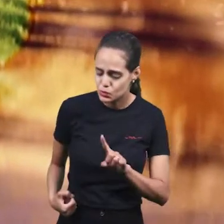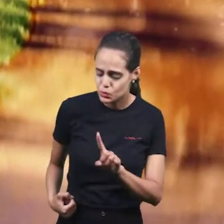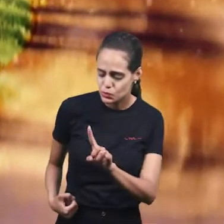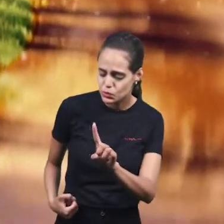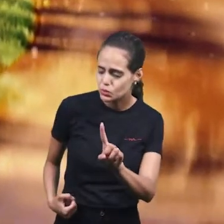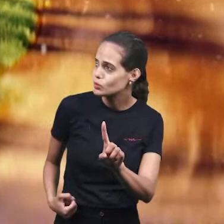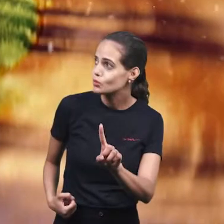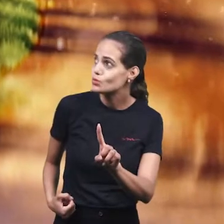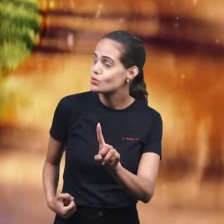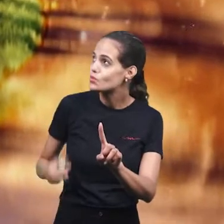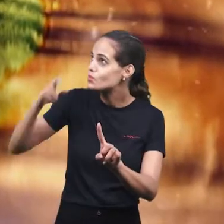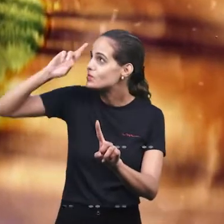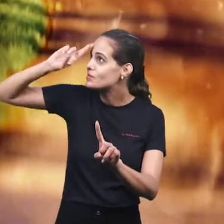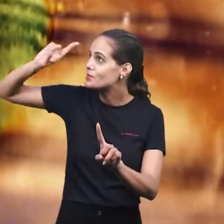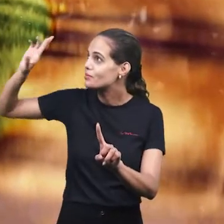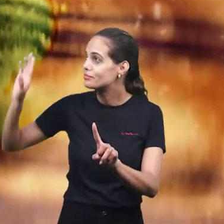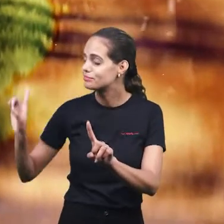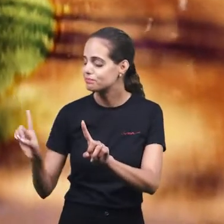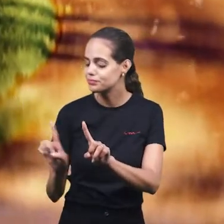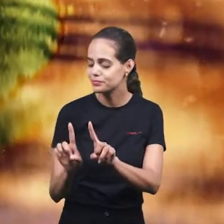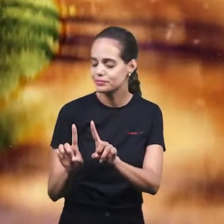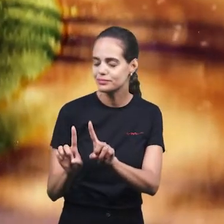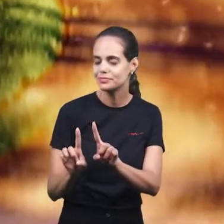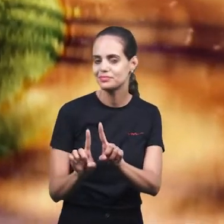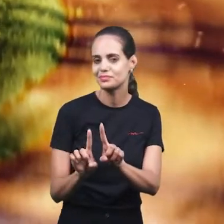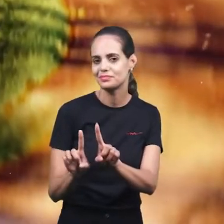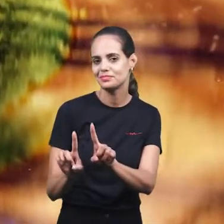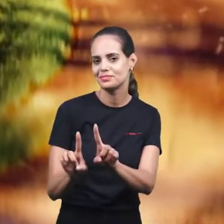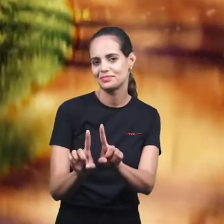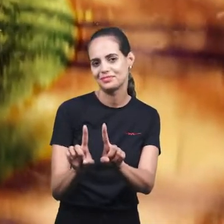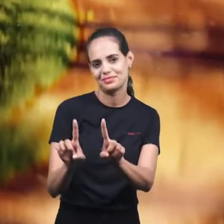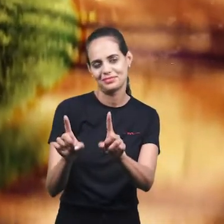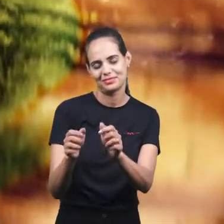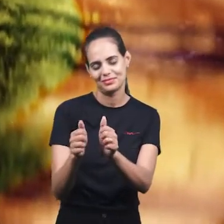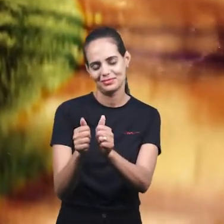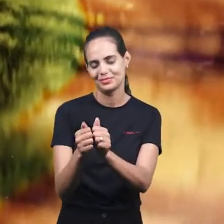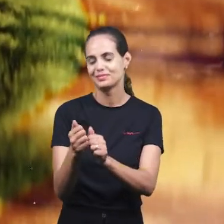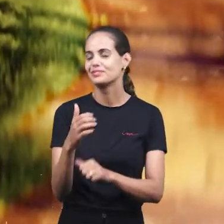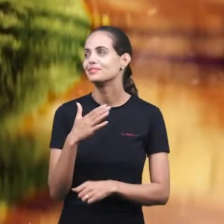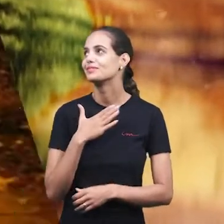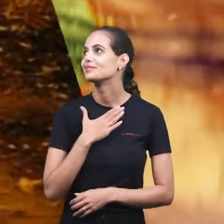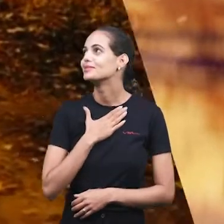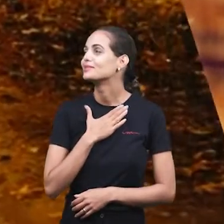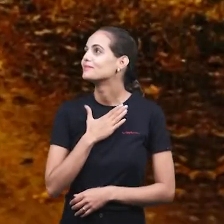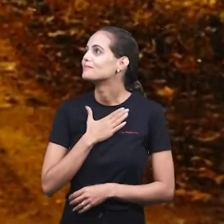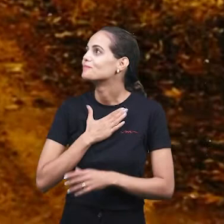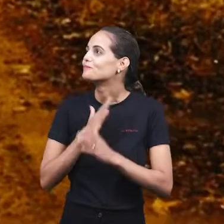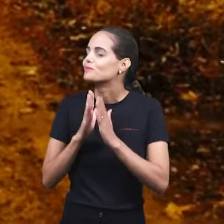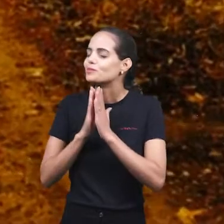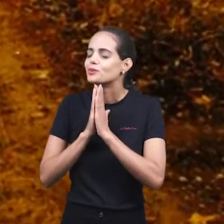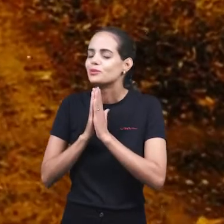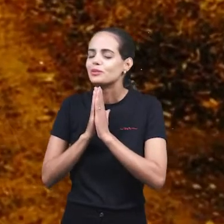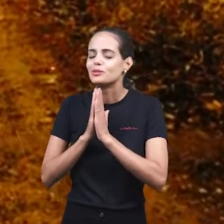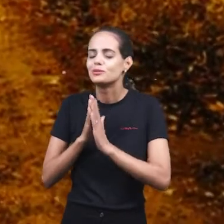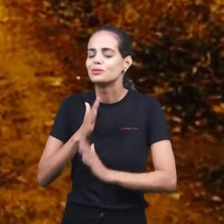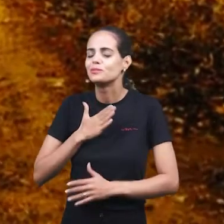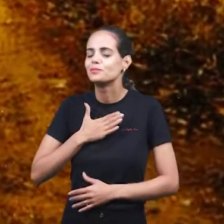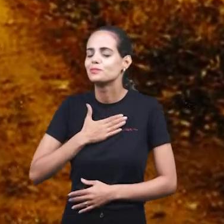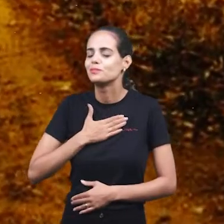не дай мне ходить без твоего присутствия. О, Господь мой Бог.